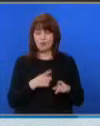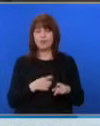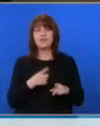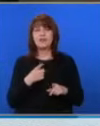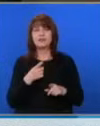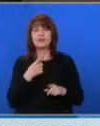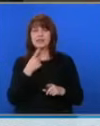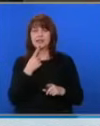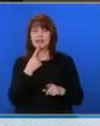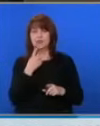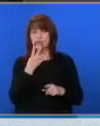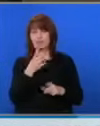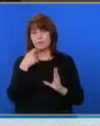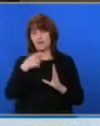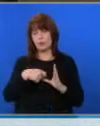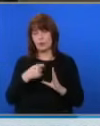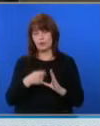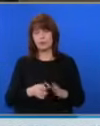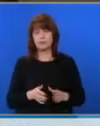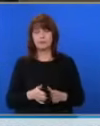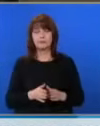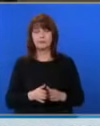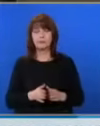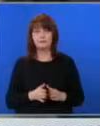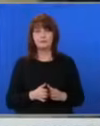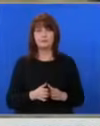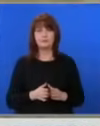България, разказваме с Вера Александрова и Виктор Борисов.